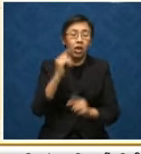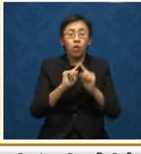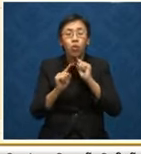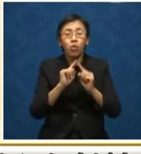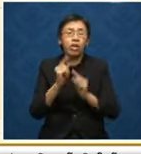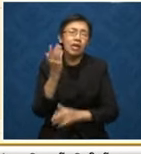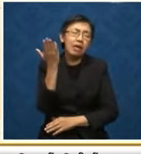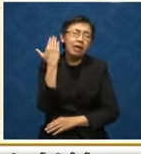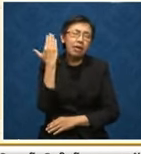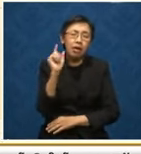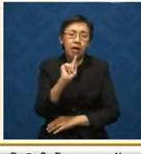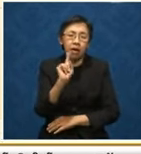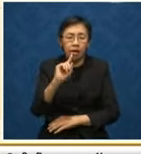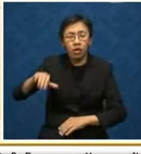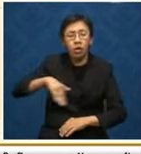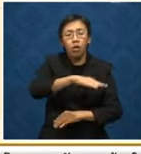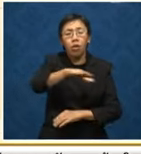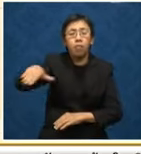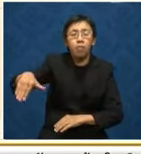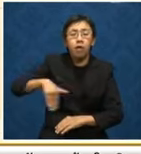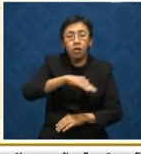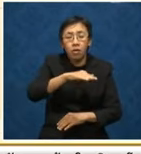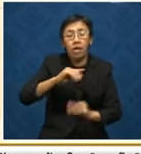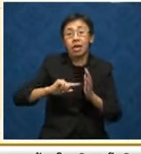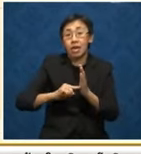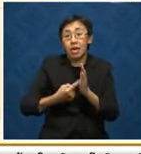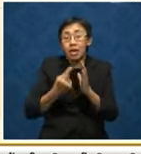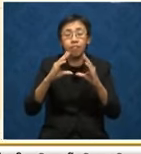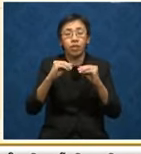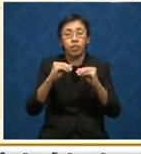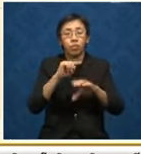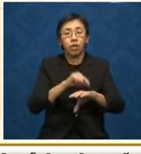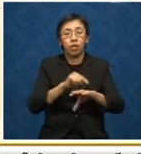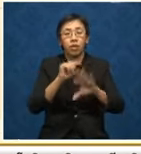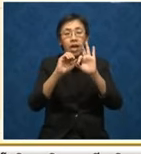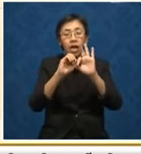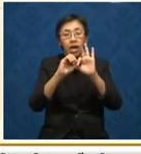ที่แล้วเพราะว่าทุกคนก็ส่วนใหญ่คือเริ่ม